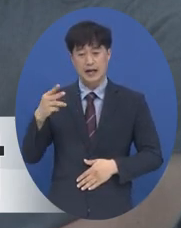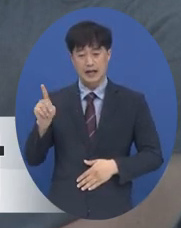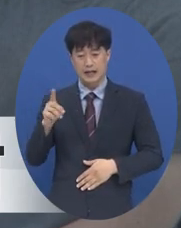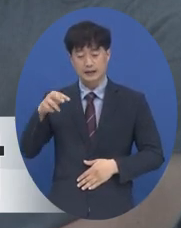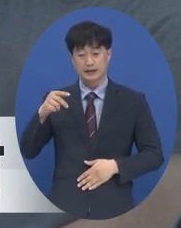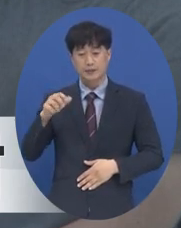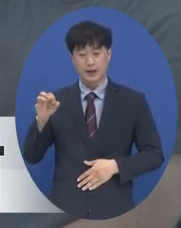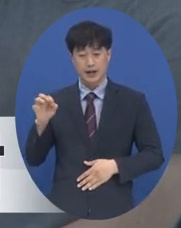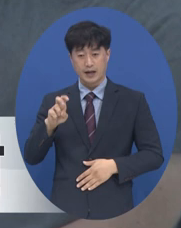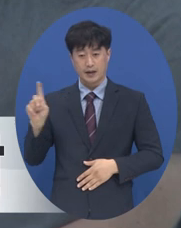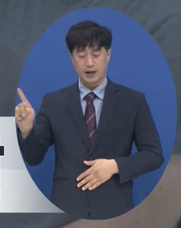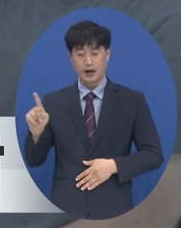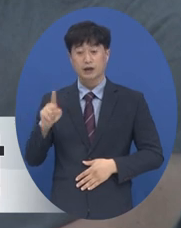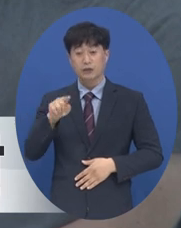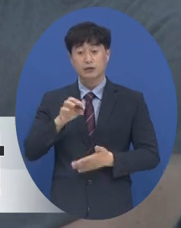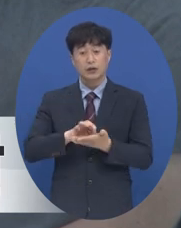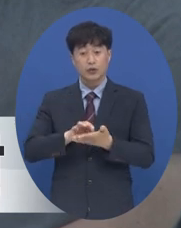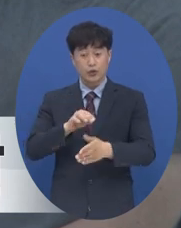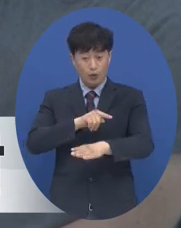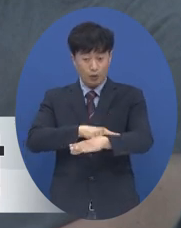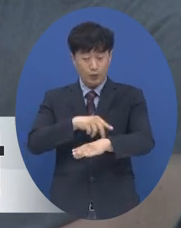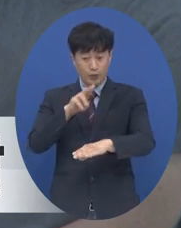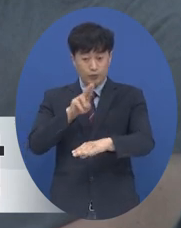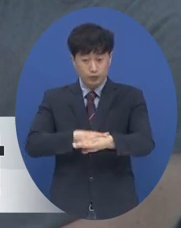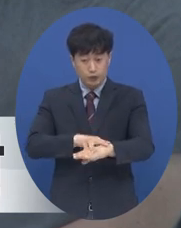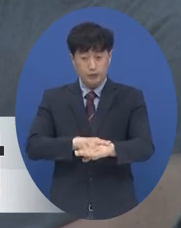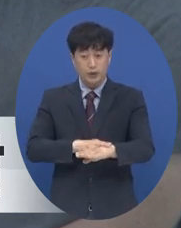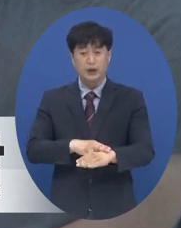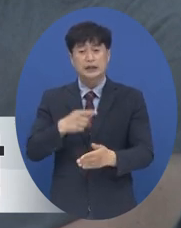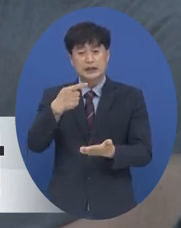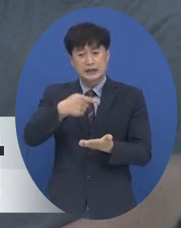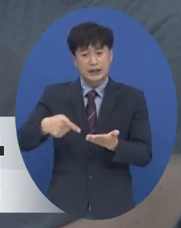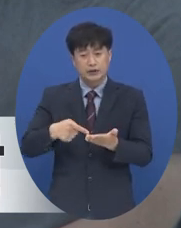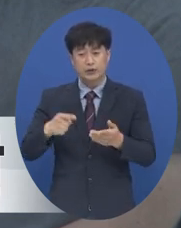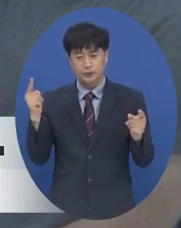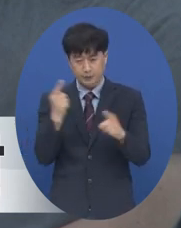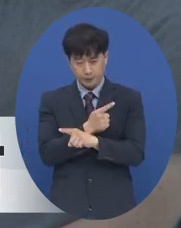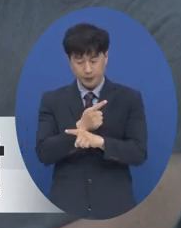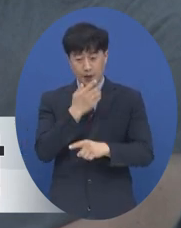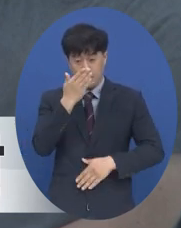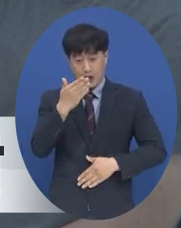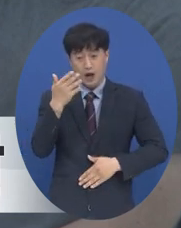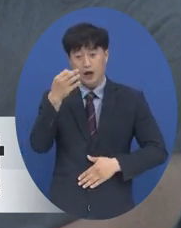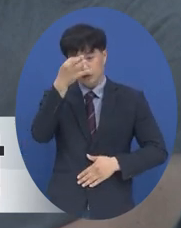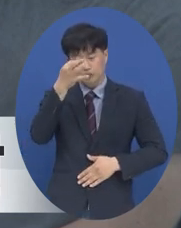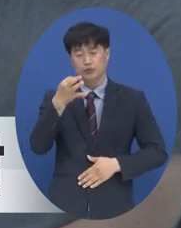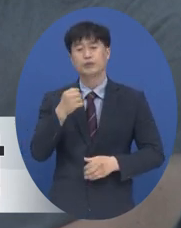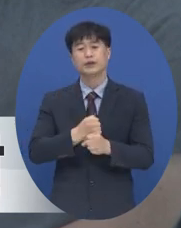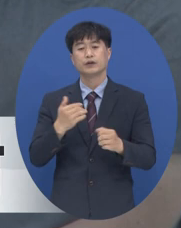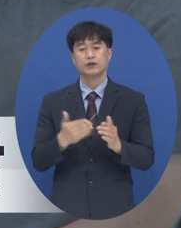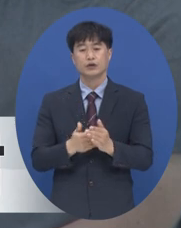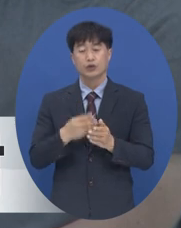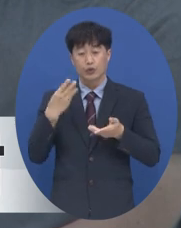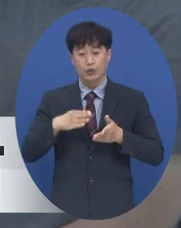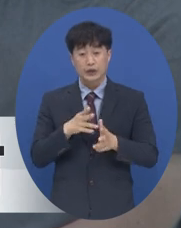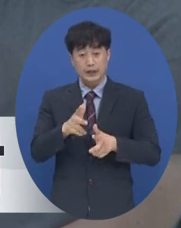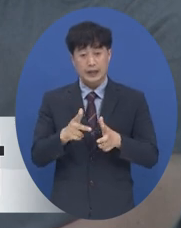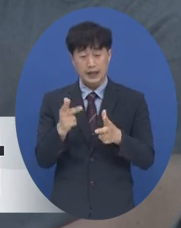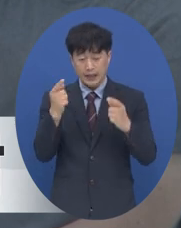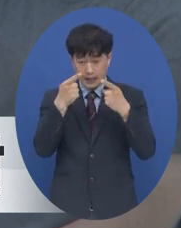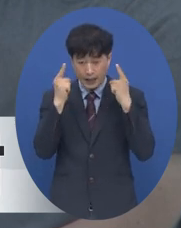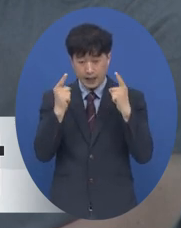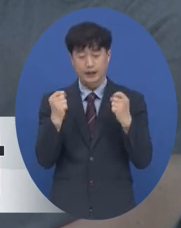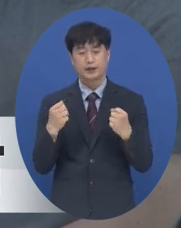이 플라스마를 활용해 피부에 붙이면 상처가 치료되는 새로운 기술이 개발됐습니다. 경기도의 산학협력 지원